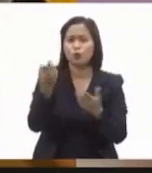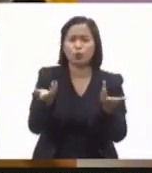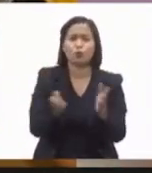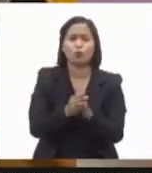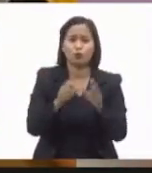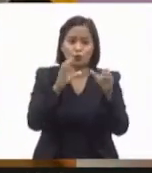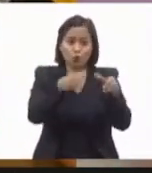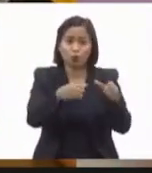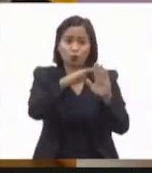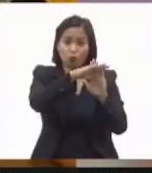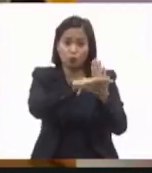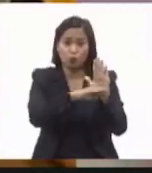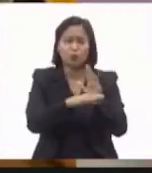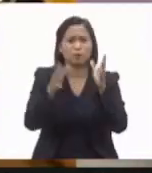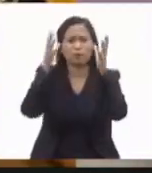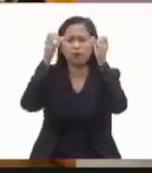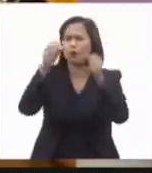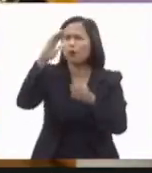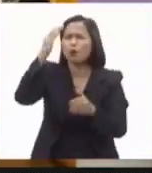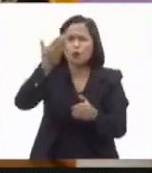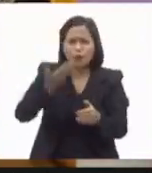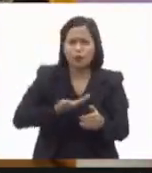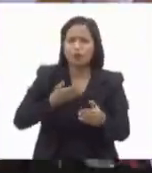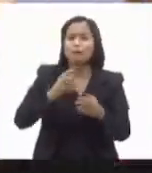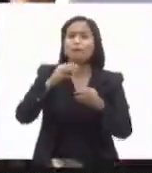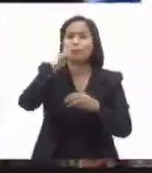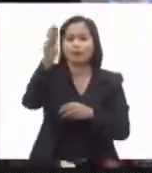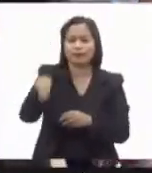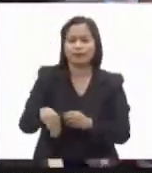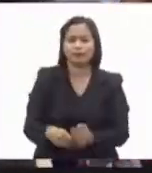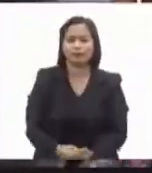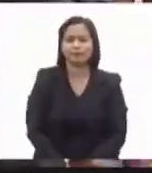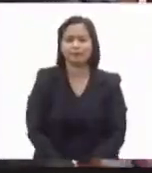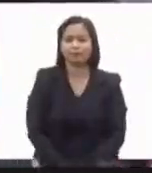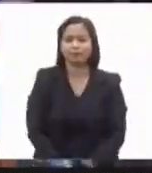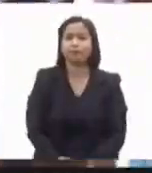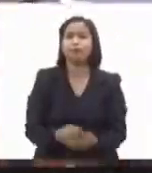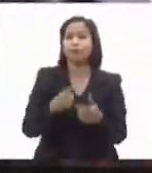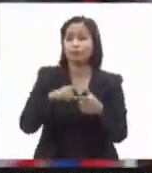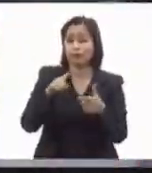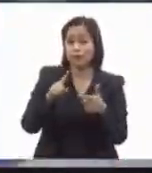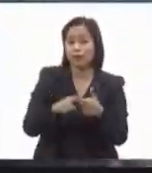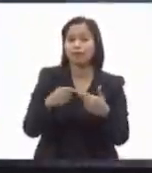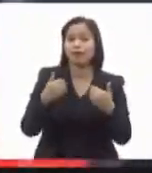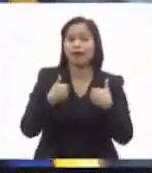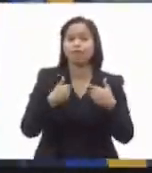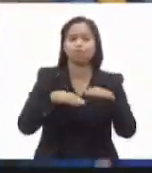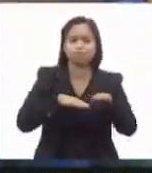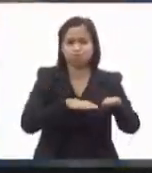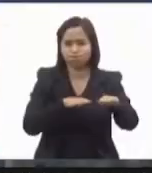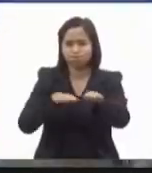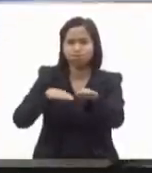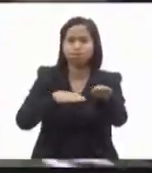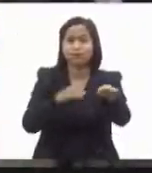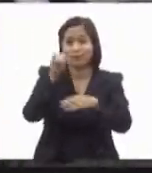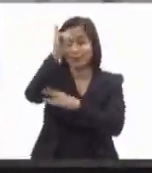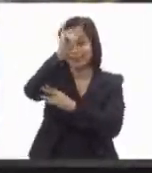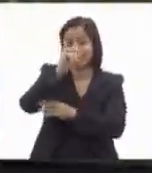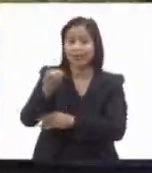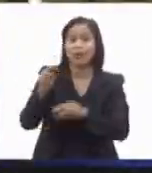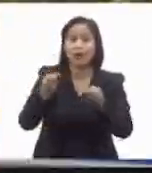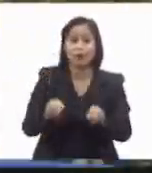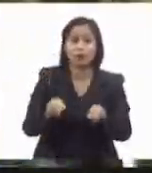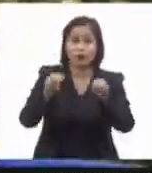at president, lahat kayo welcome sa Manila. Matapos namang mag-ikot ang motorcade ng Team Isko sa Malabon